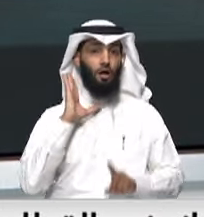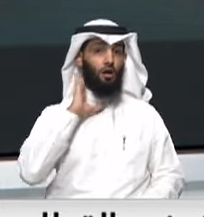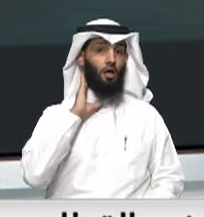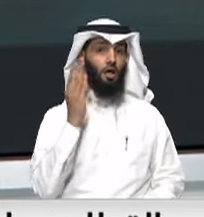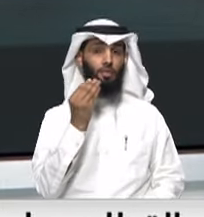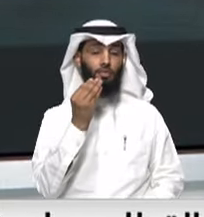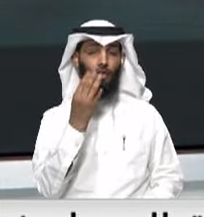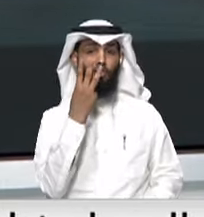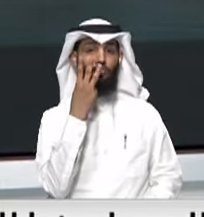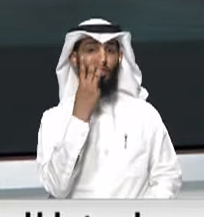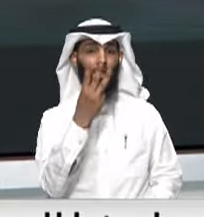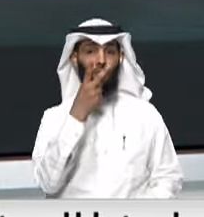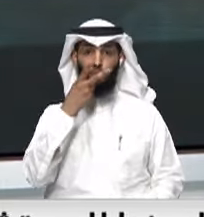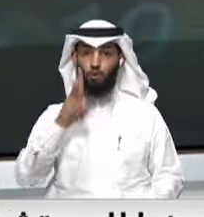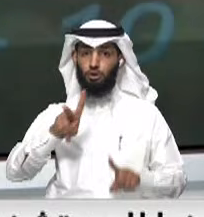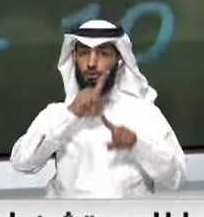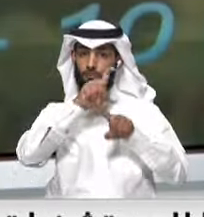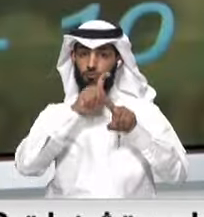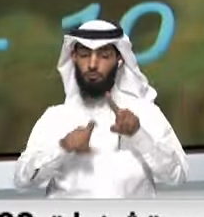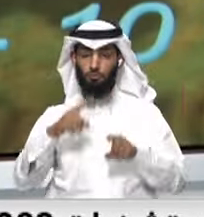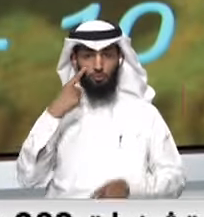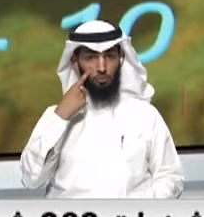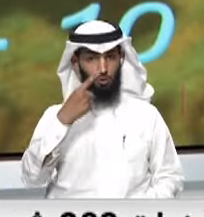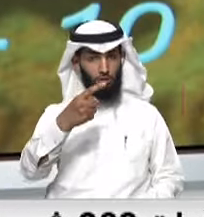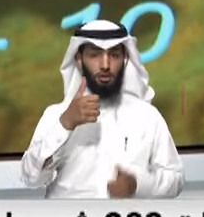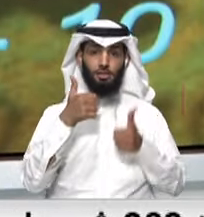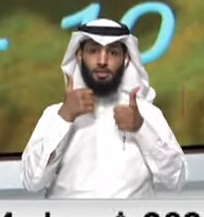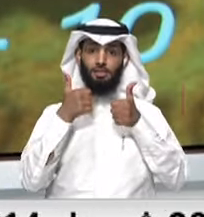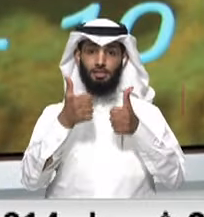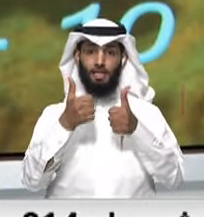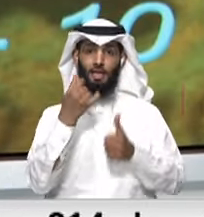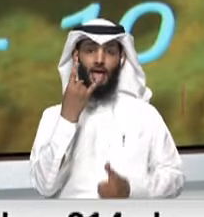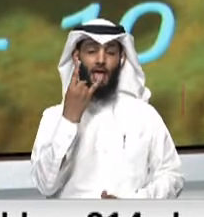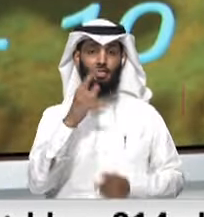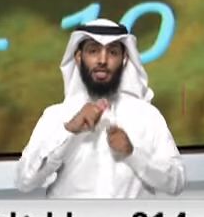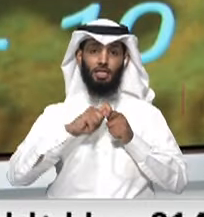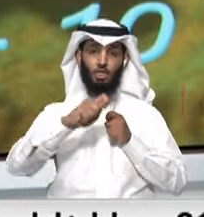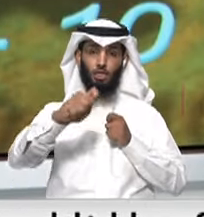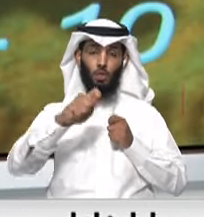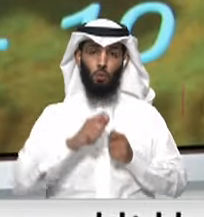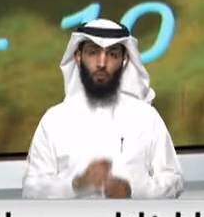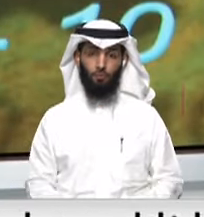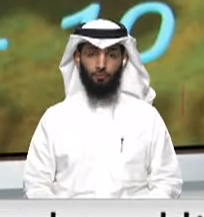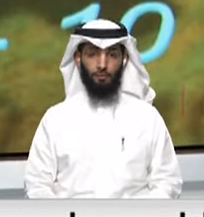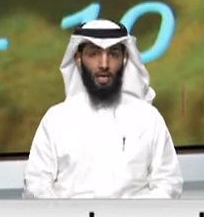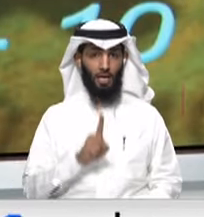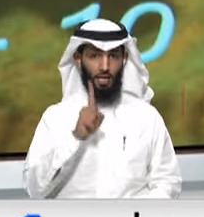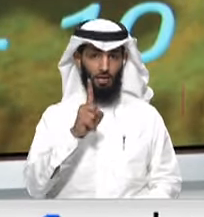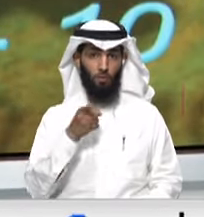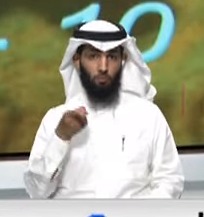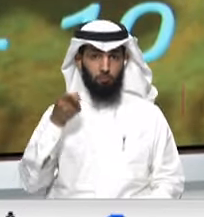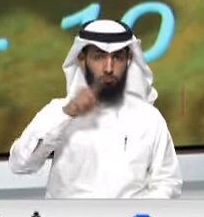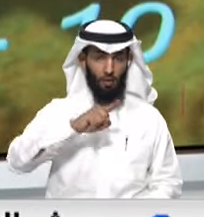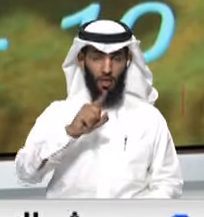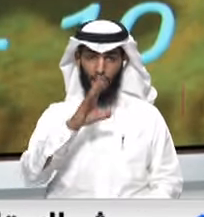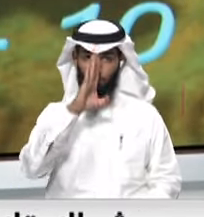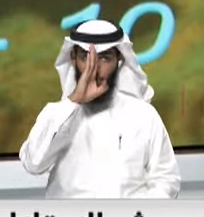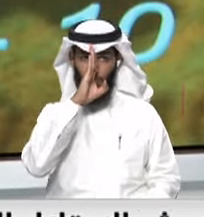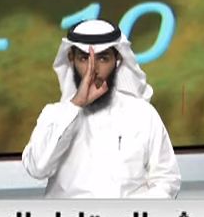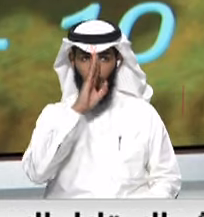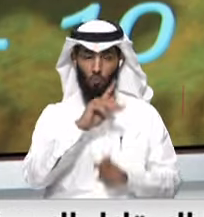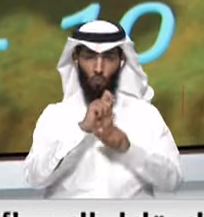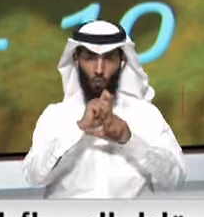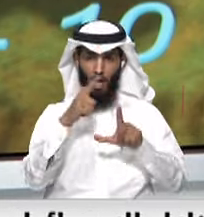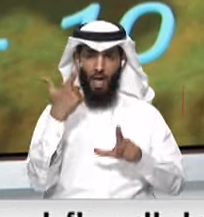النسبيه 23% والرؤيه الافقيه جيده لا اكثر من 10 ك بالنسبه لحاله الطقص اول نهار يوم الاثنين ممكن نلاحظ بعض